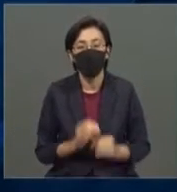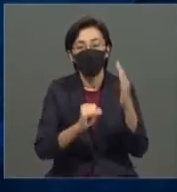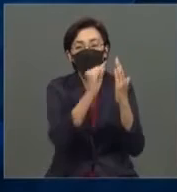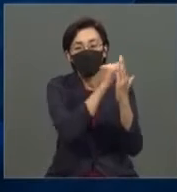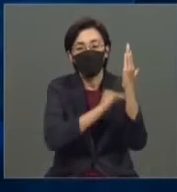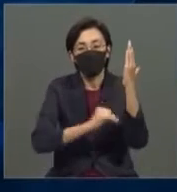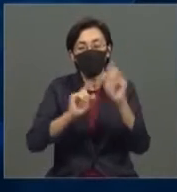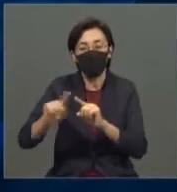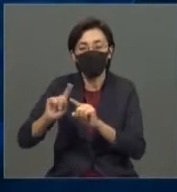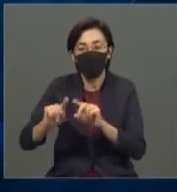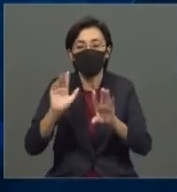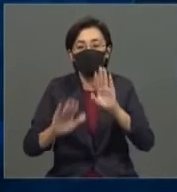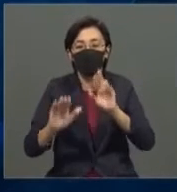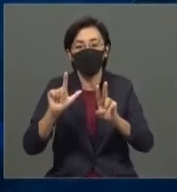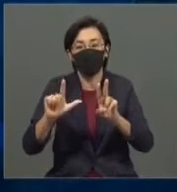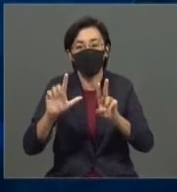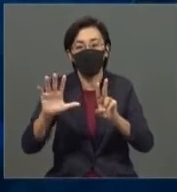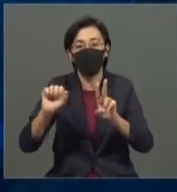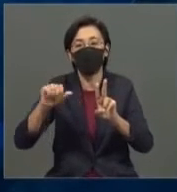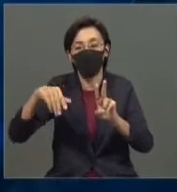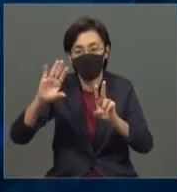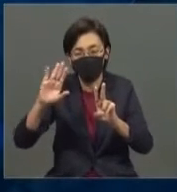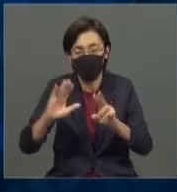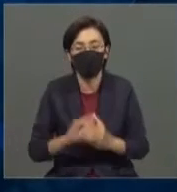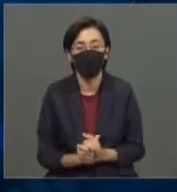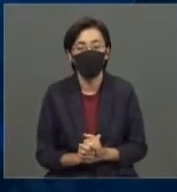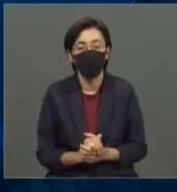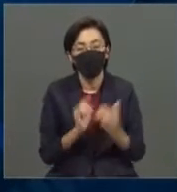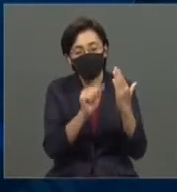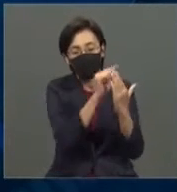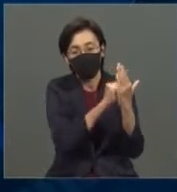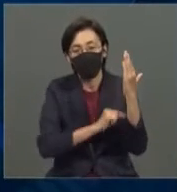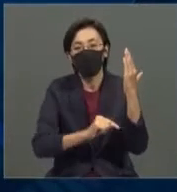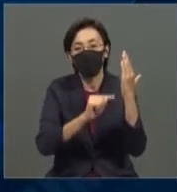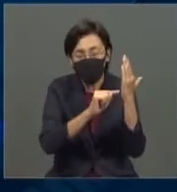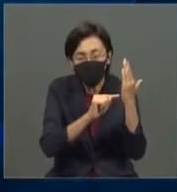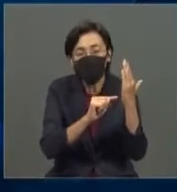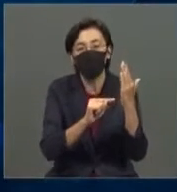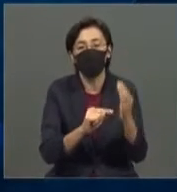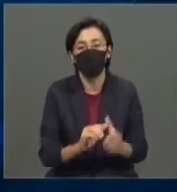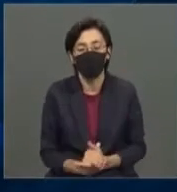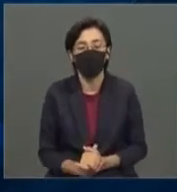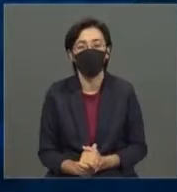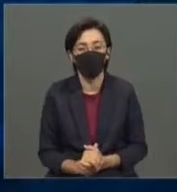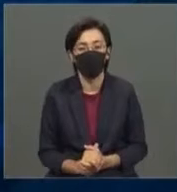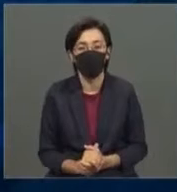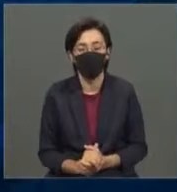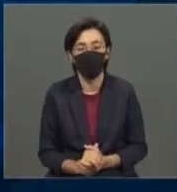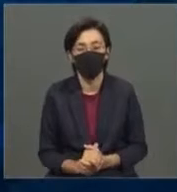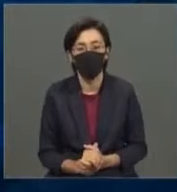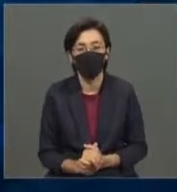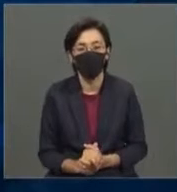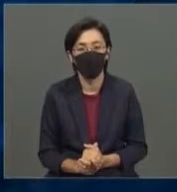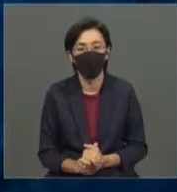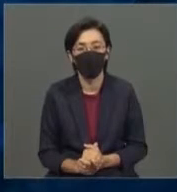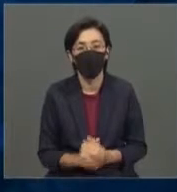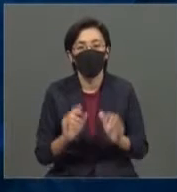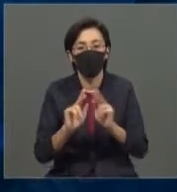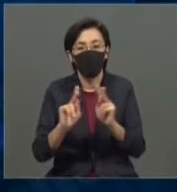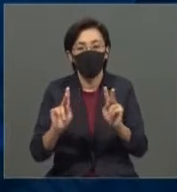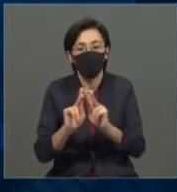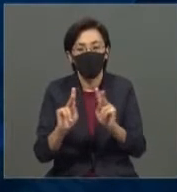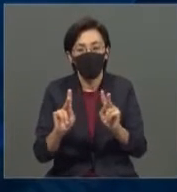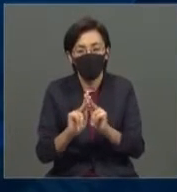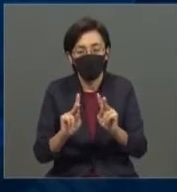ดอื่นๆที่2,500,000กว่าซึ่งตรงนี้เป็นความต้องการของคณะกรรม